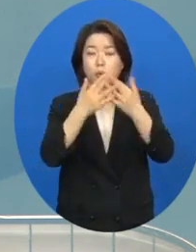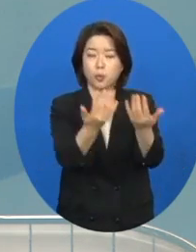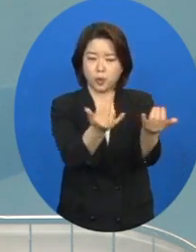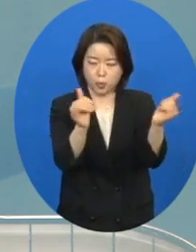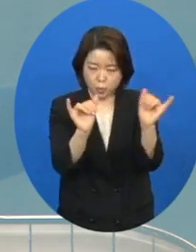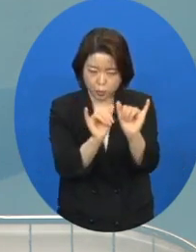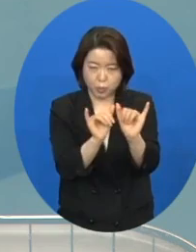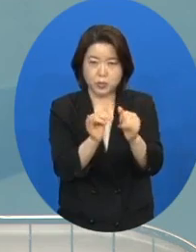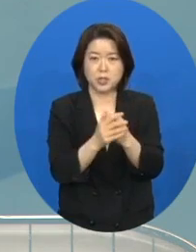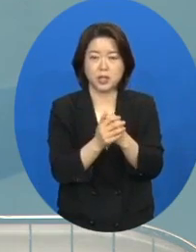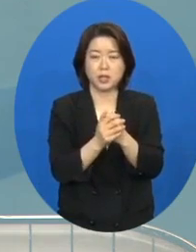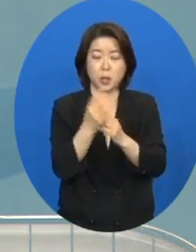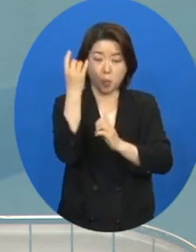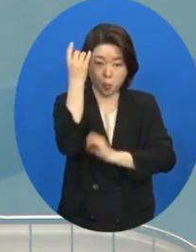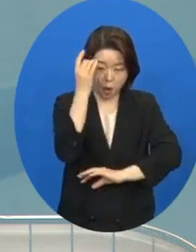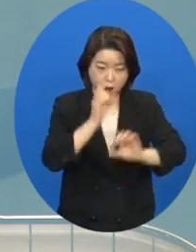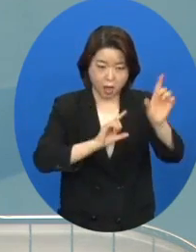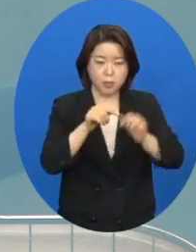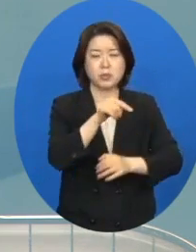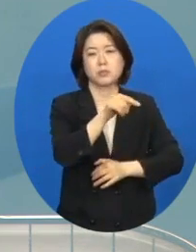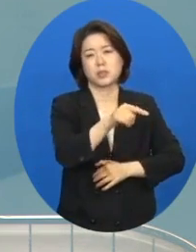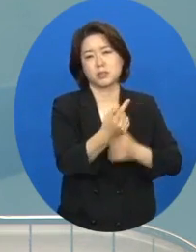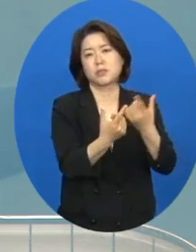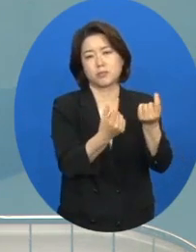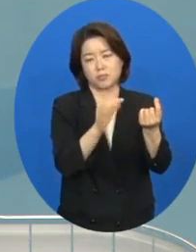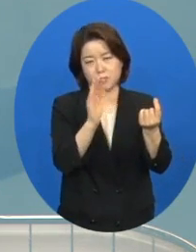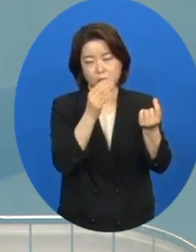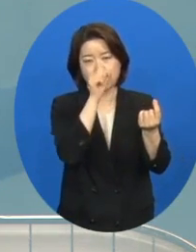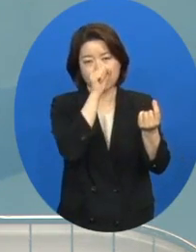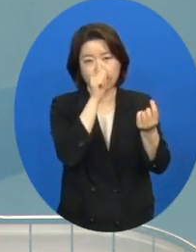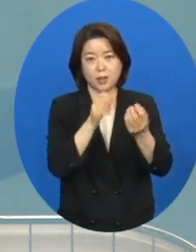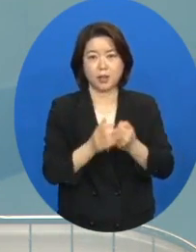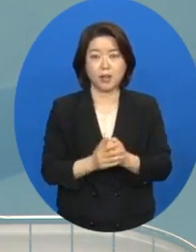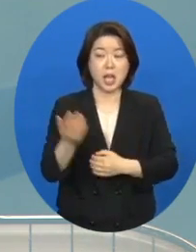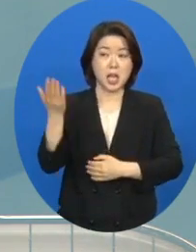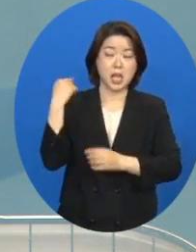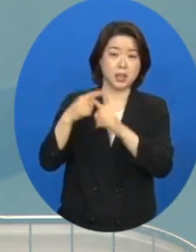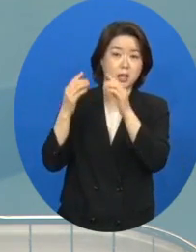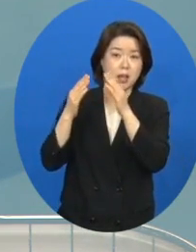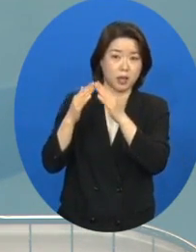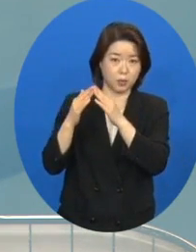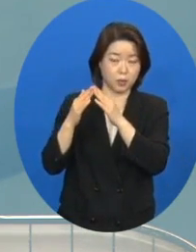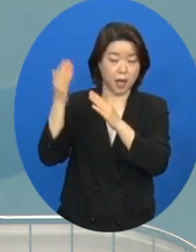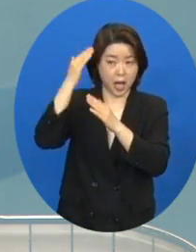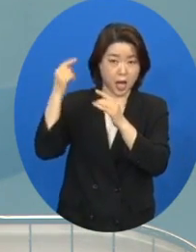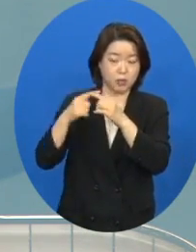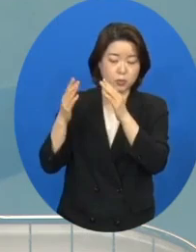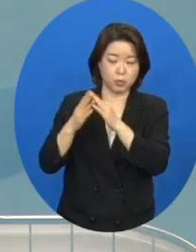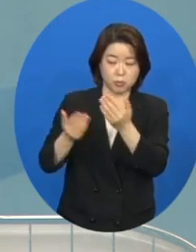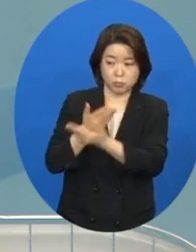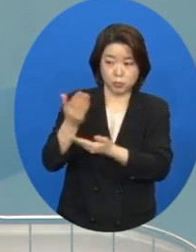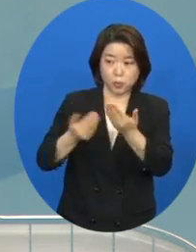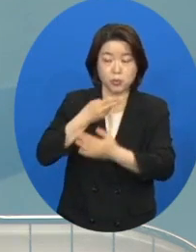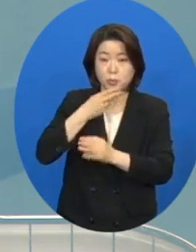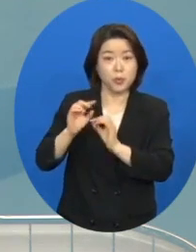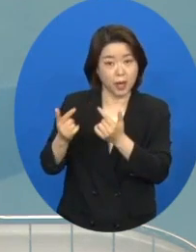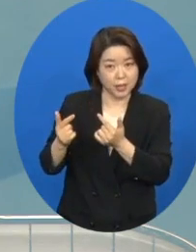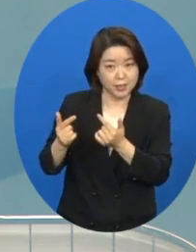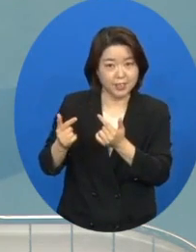공동체는 원형이 이런 모습이어야 하는데, 그동안에 한국 교회 교인들도 교제를 안한건